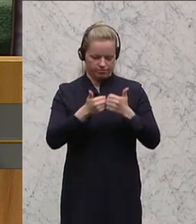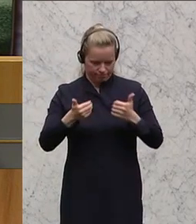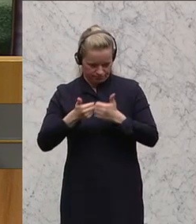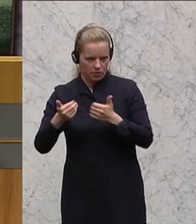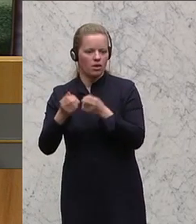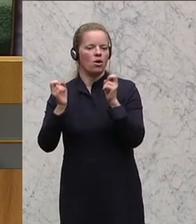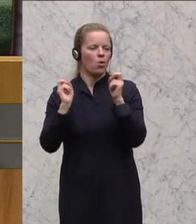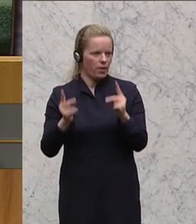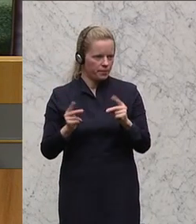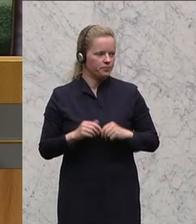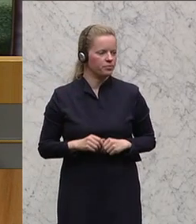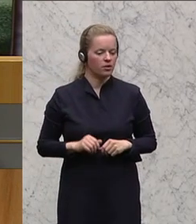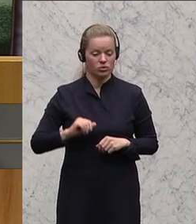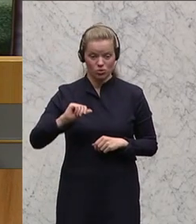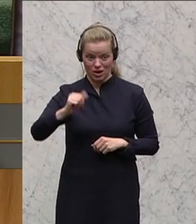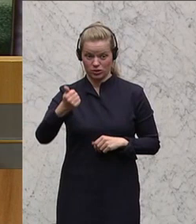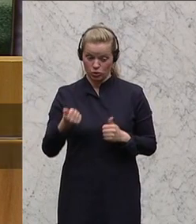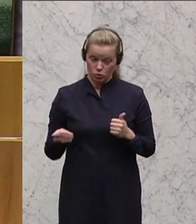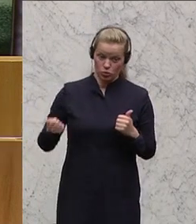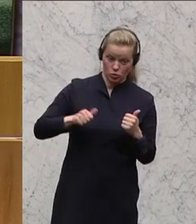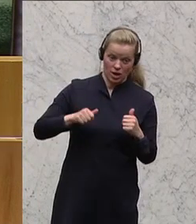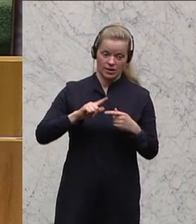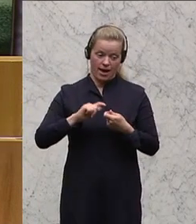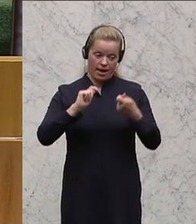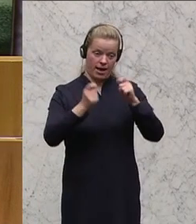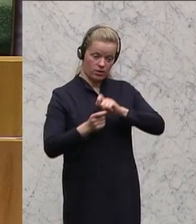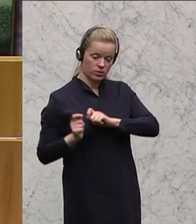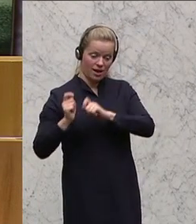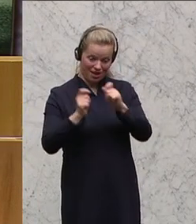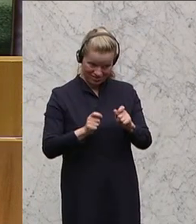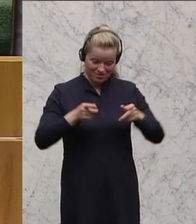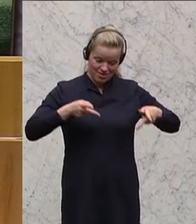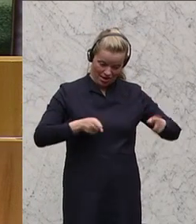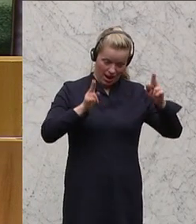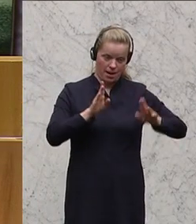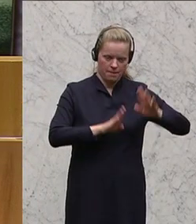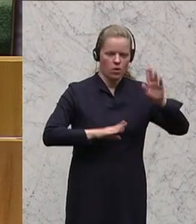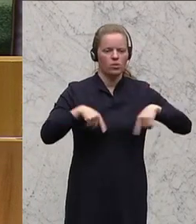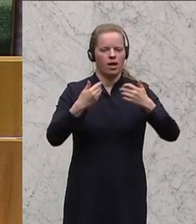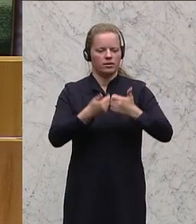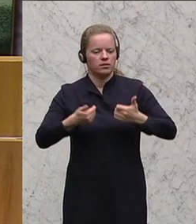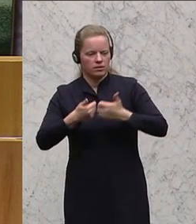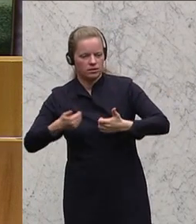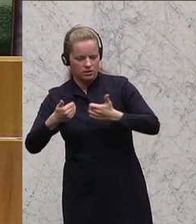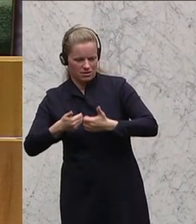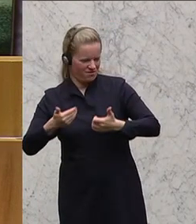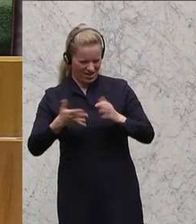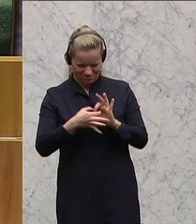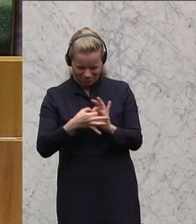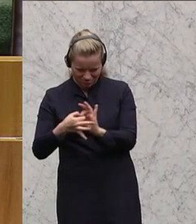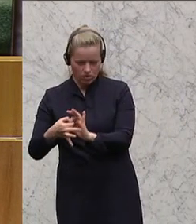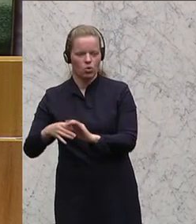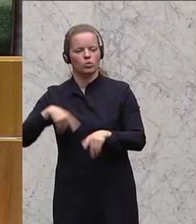zunächst über die vom erwähnten Zusatz- bzw. Abänderungsantrag sowie vom Verlangen auf getrennte Abstimmung betroffenen Teile